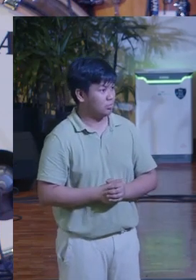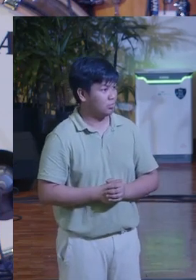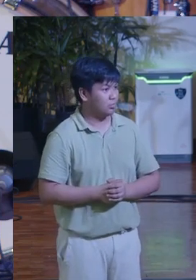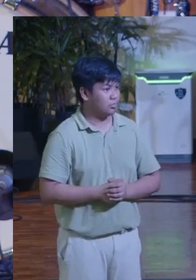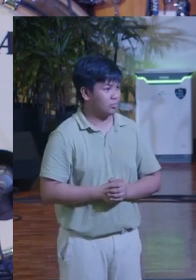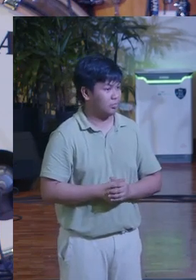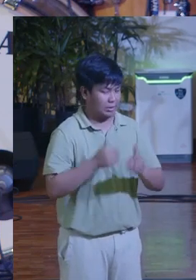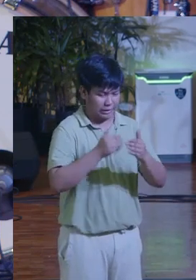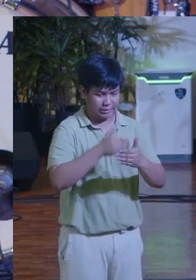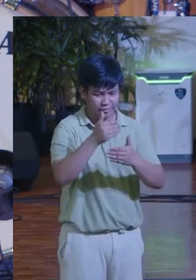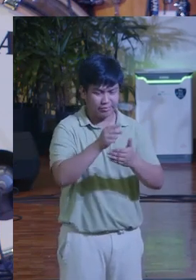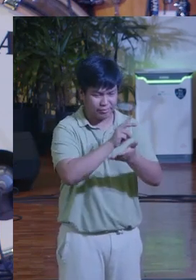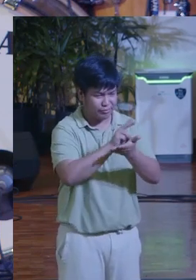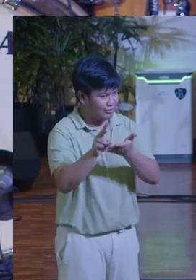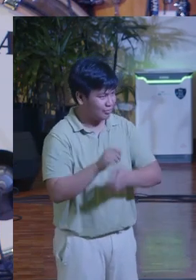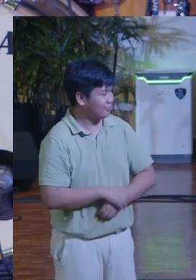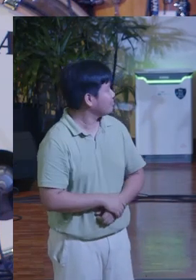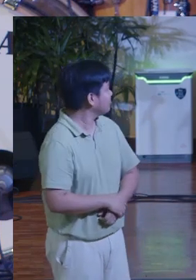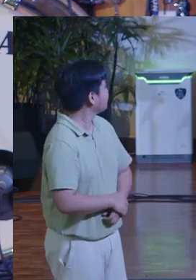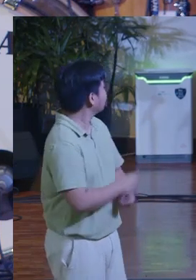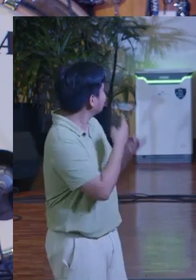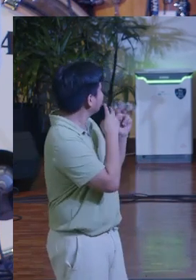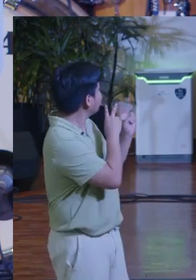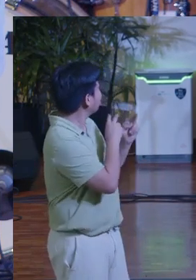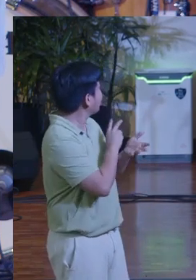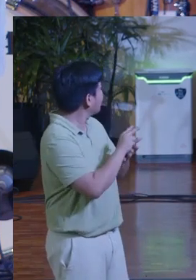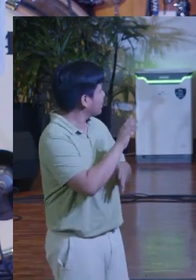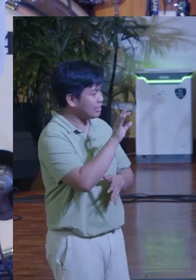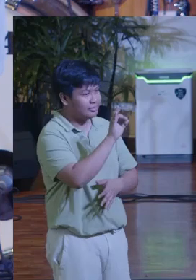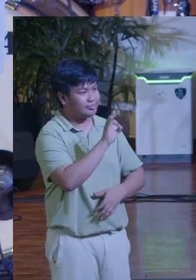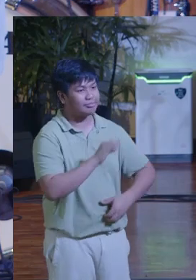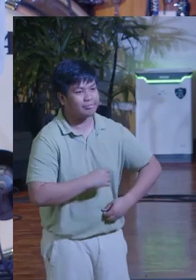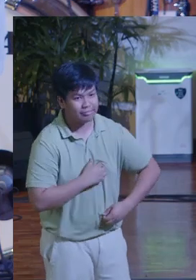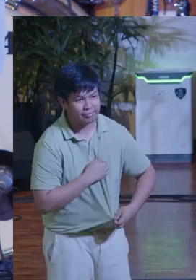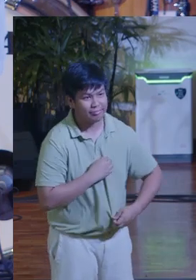Tumalon tayo sa verse 9.